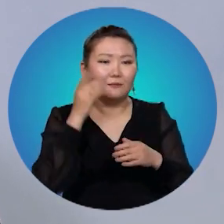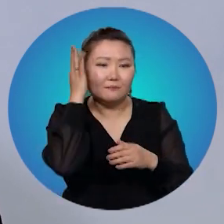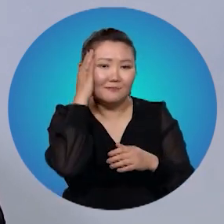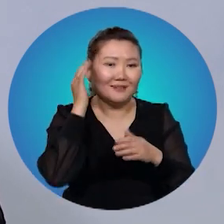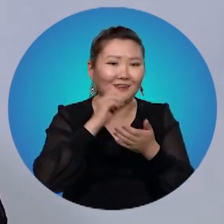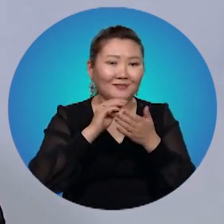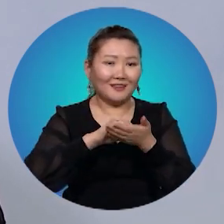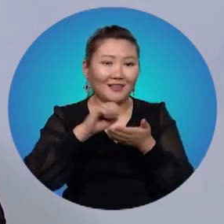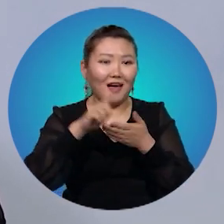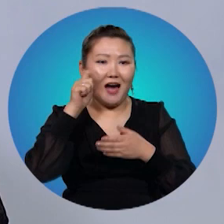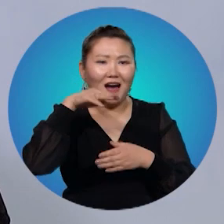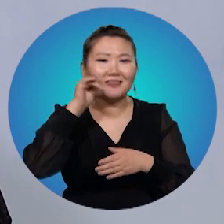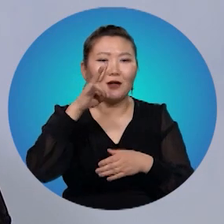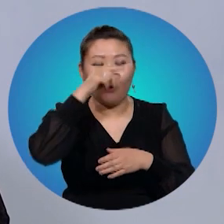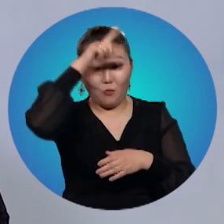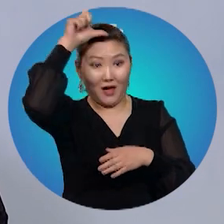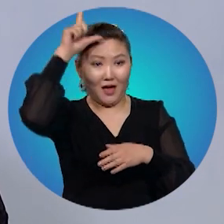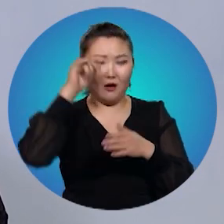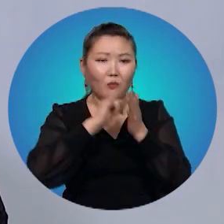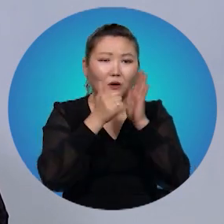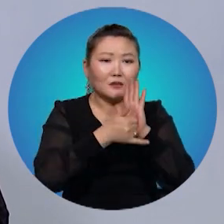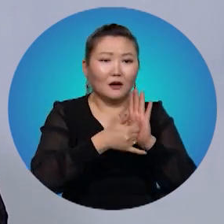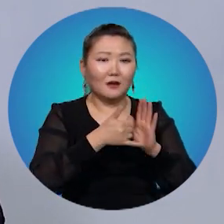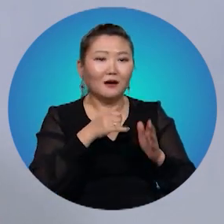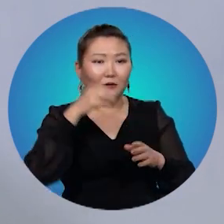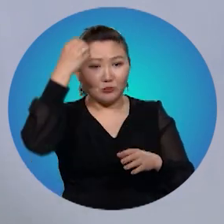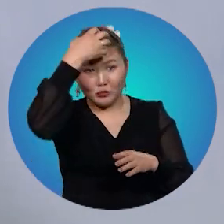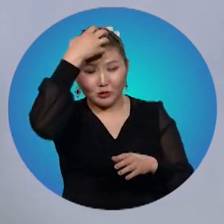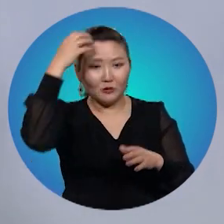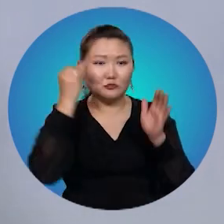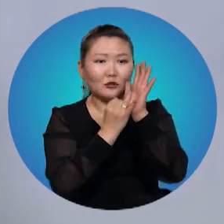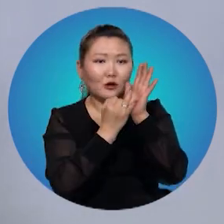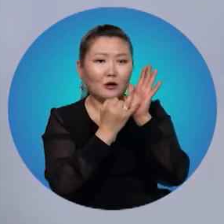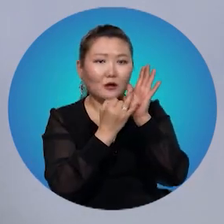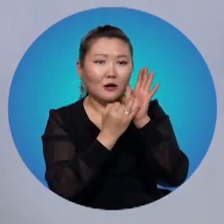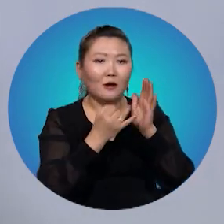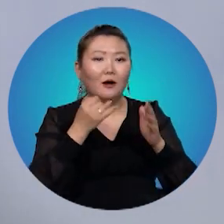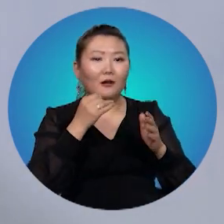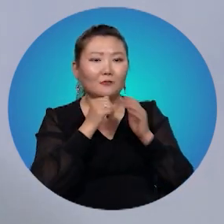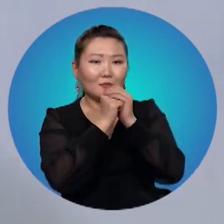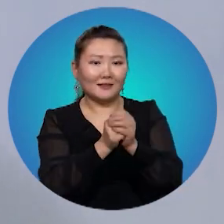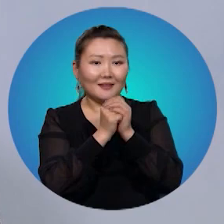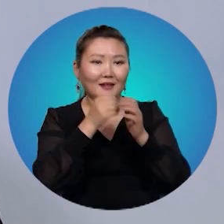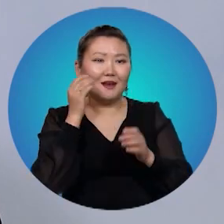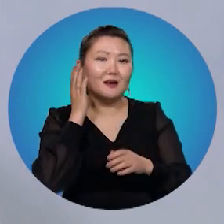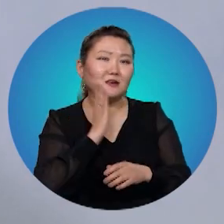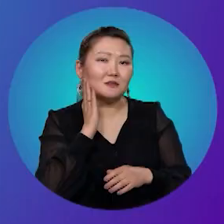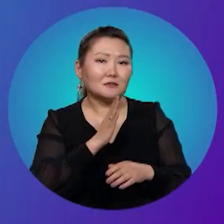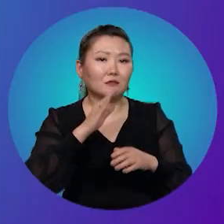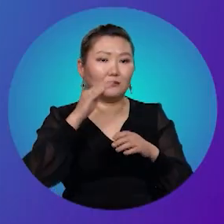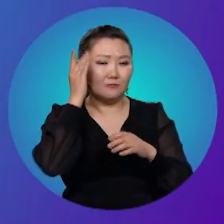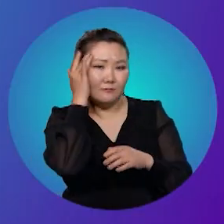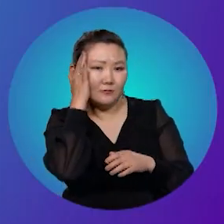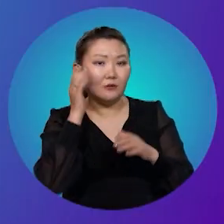хатан ухаан гэдэг нэрийн дор төрийн долоон эрдэм гэдэгт одоо их хүнийг одоо оруулсан байдгийг бас маш их сайн бодууштай юм аа.